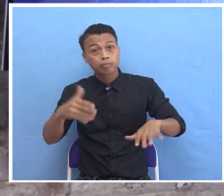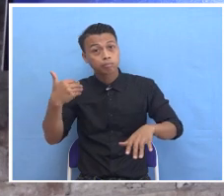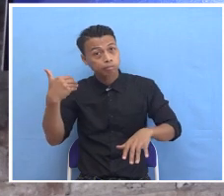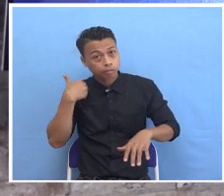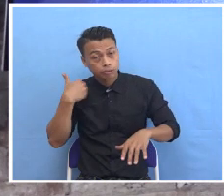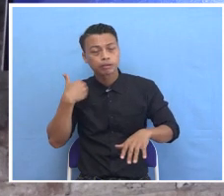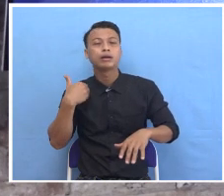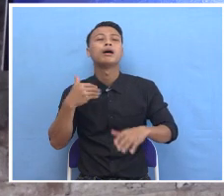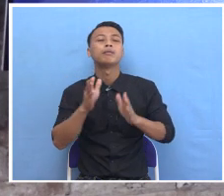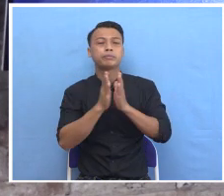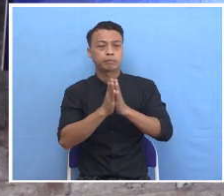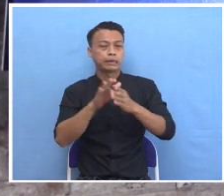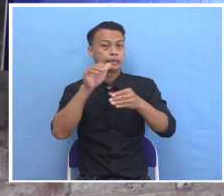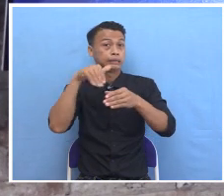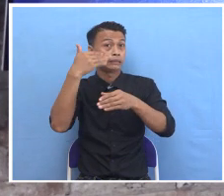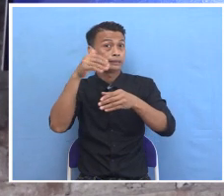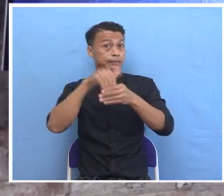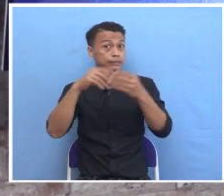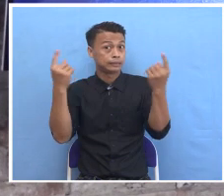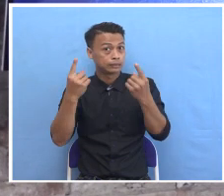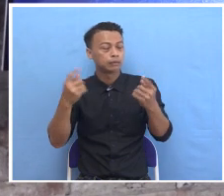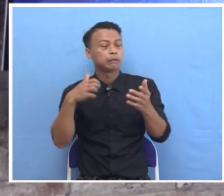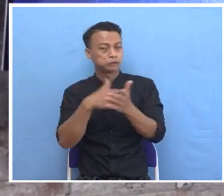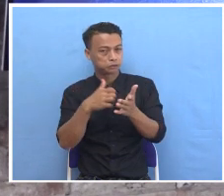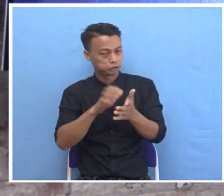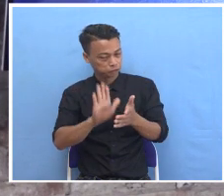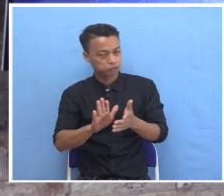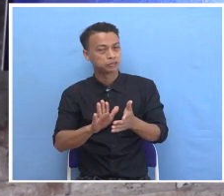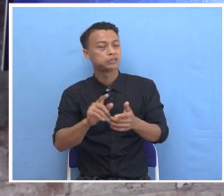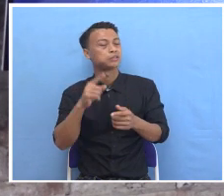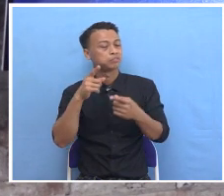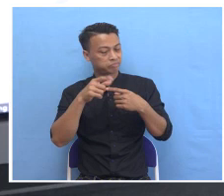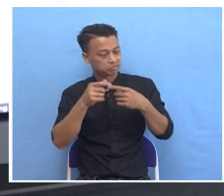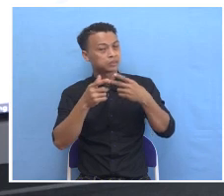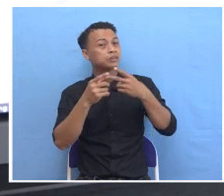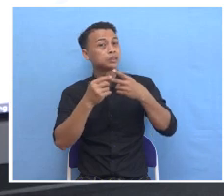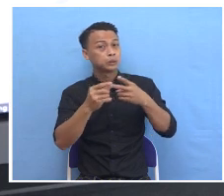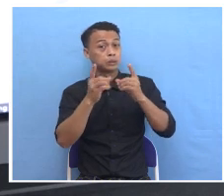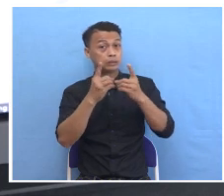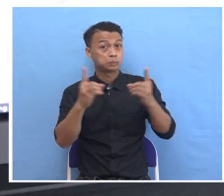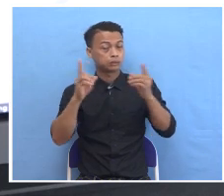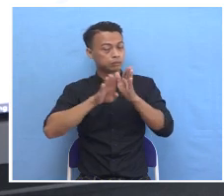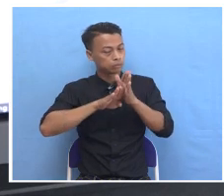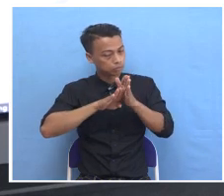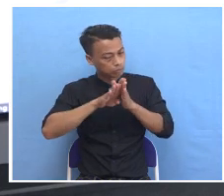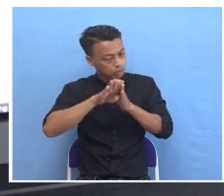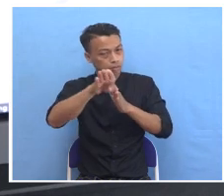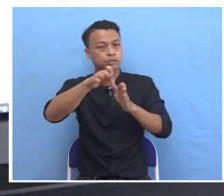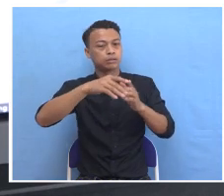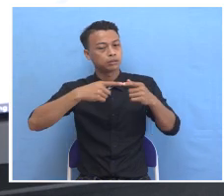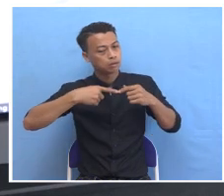။တပြိုင်တည်းထဲမှာလဲကျွန်တော်တို့ရဲ့ဒီမိုကရေစီခြေကိုဆက်သွားဖို့ဆိုတာလဲပဲအရန်ကိုပြဿနာ